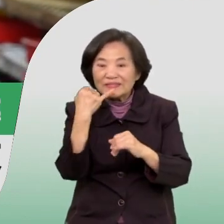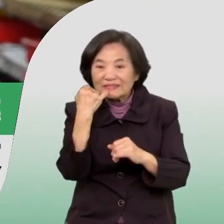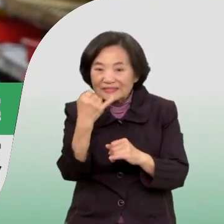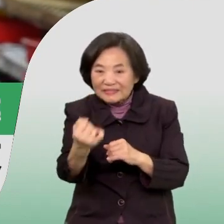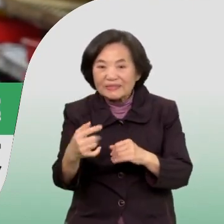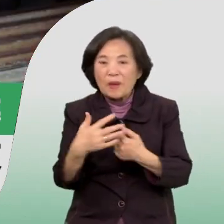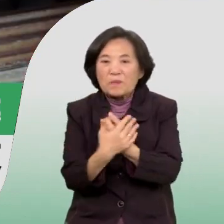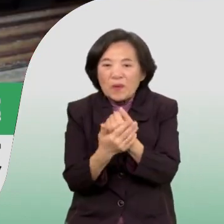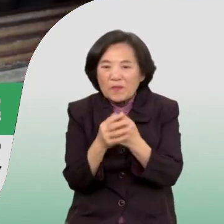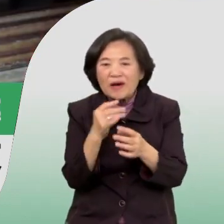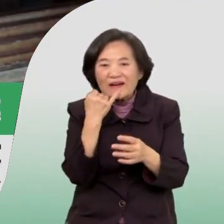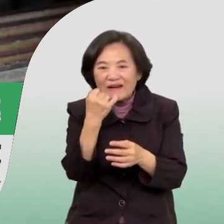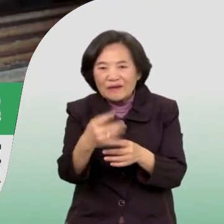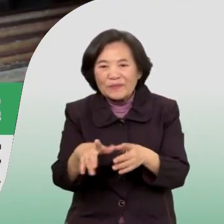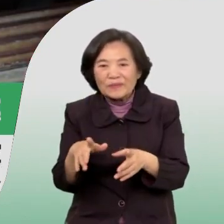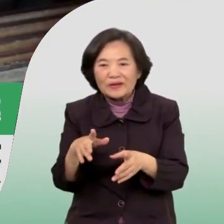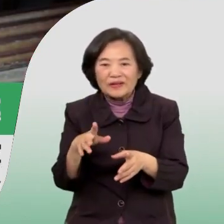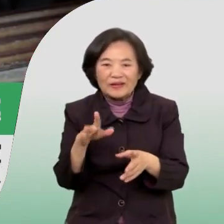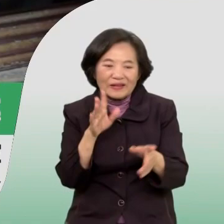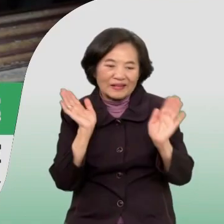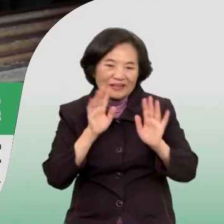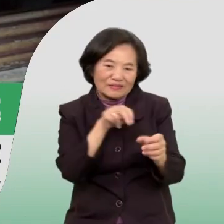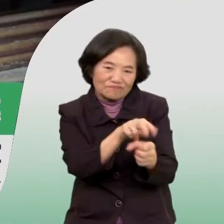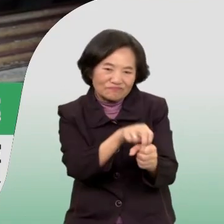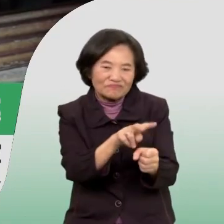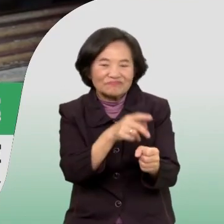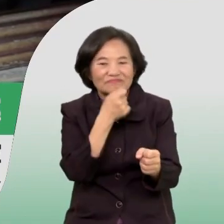啊，又可以讲啊。